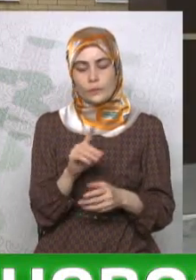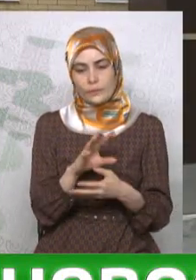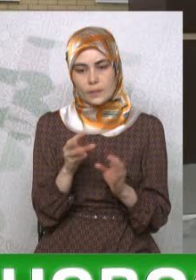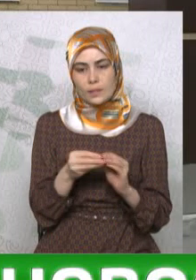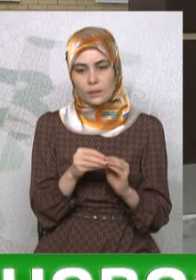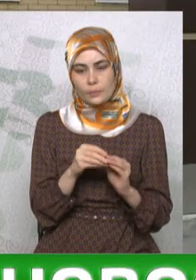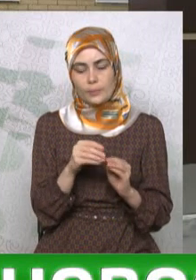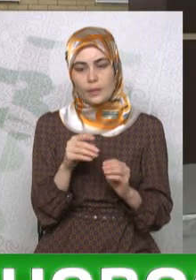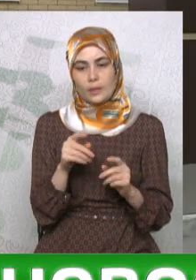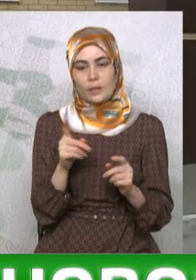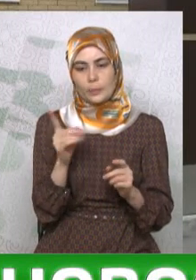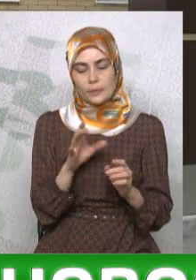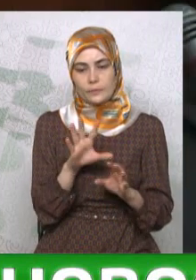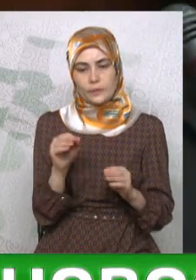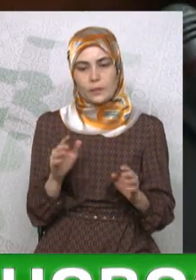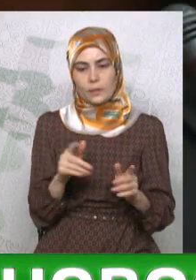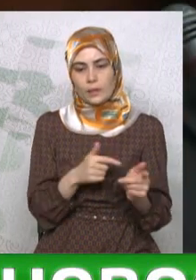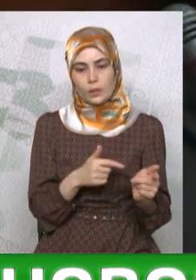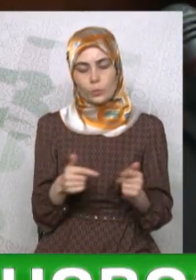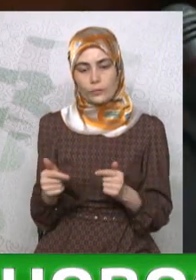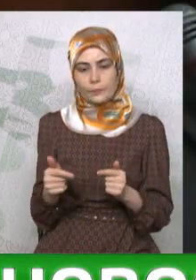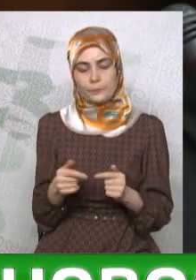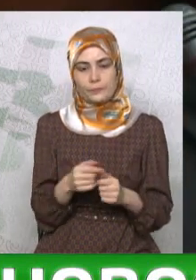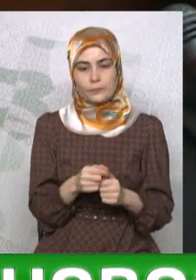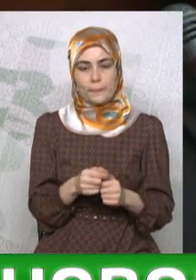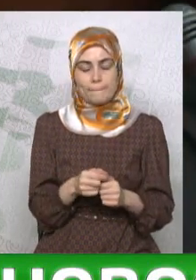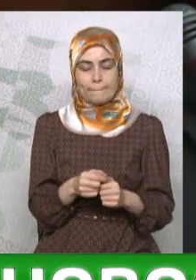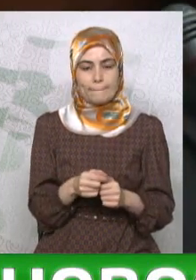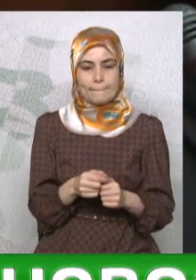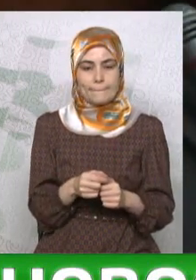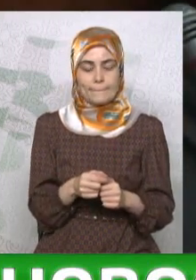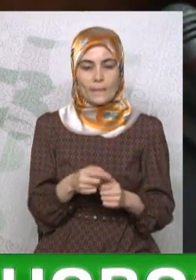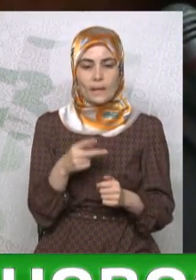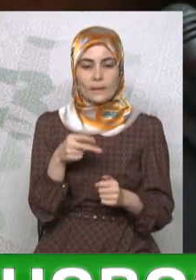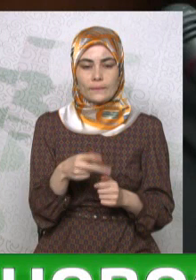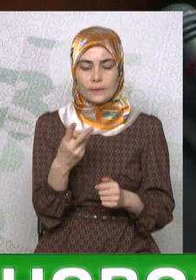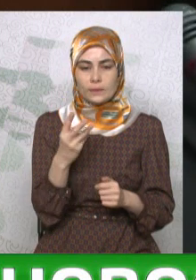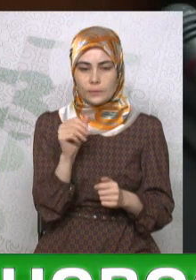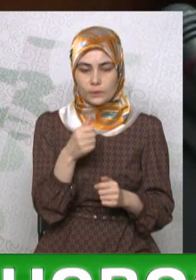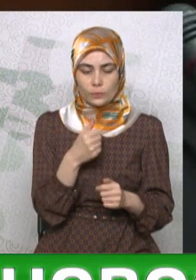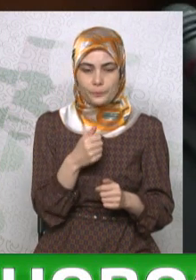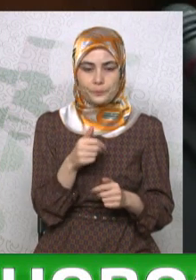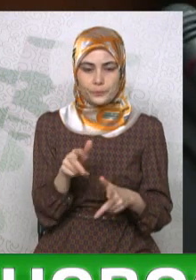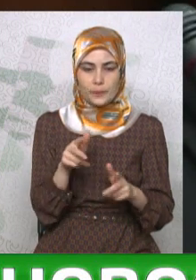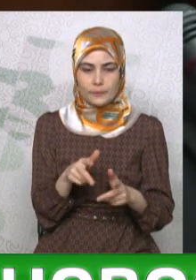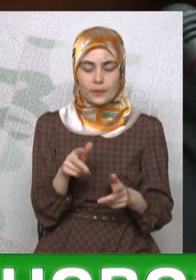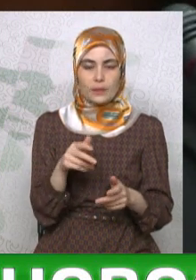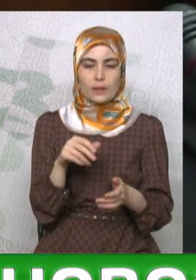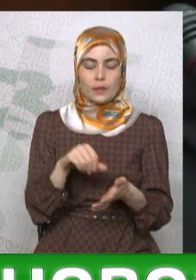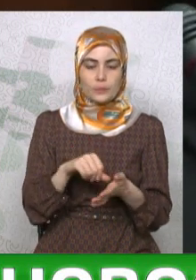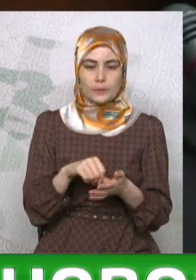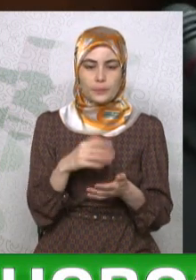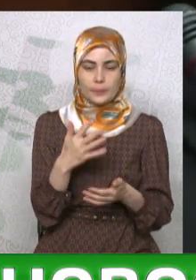образования готовы к 1 сентября. В 2023 году министерство принимает участие в реализации 5 региональных проектов в